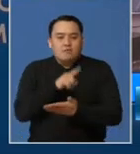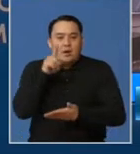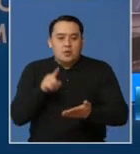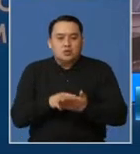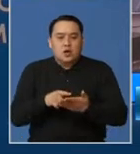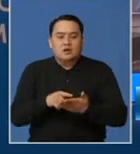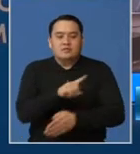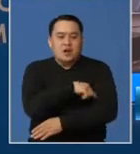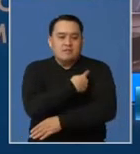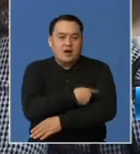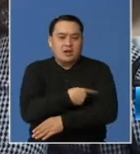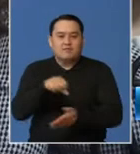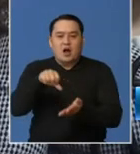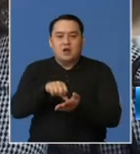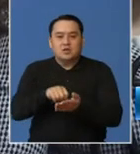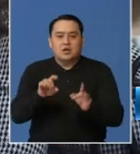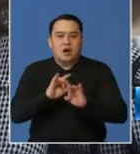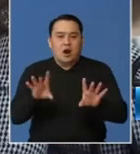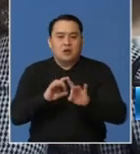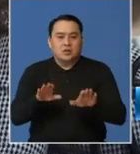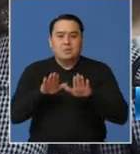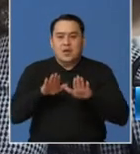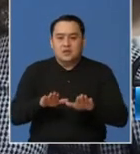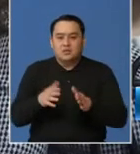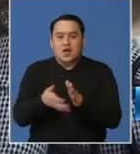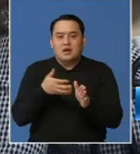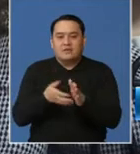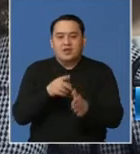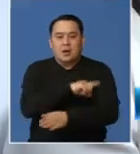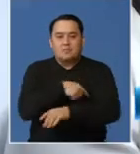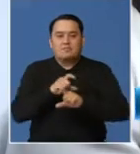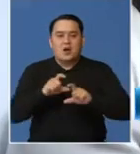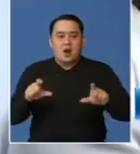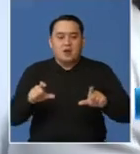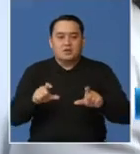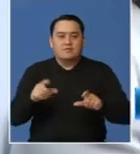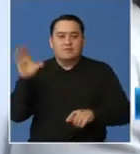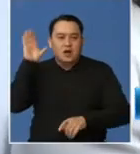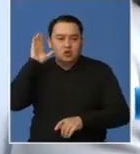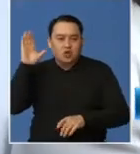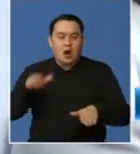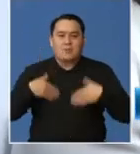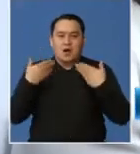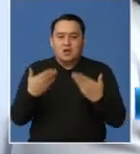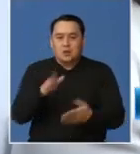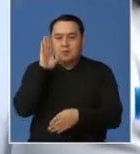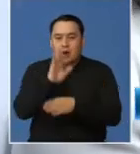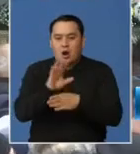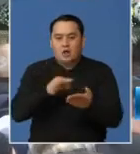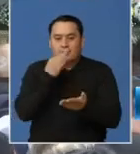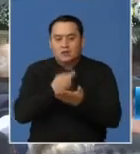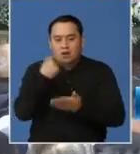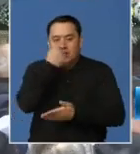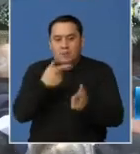по здравоохранению. Выступавшие говорят, что на местах не хватает больниц. Амандык Баталов, выслушав обращение, поручил ответственным